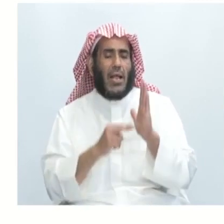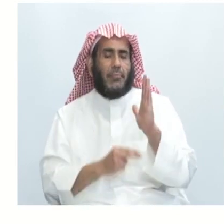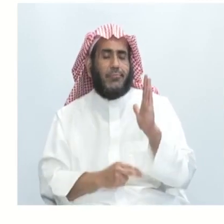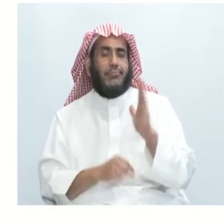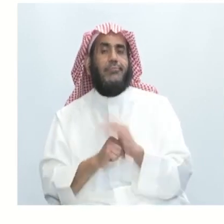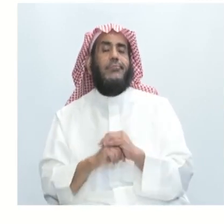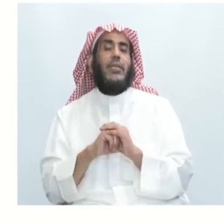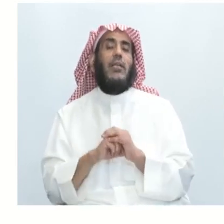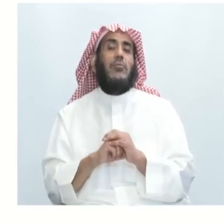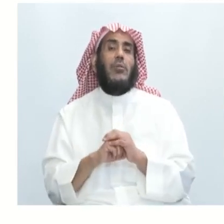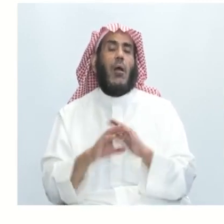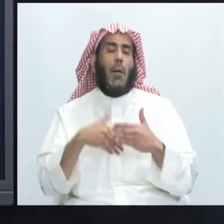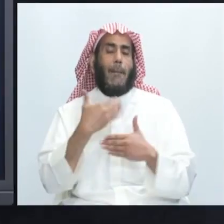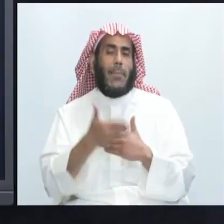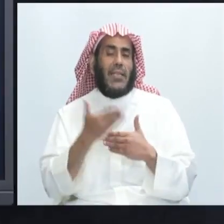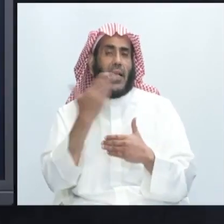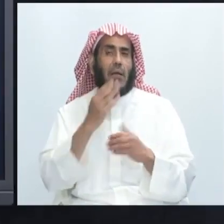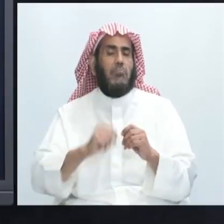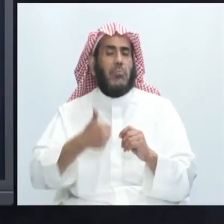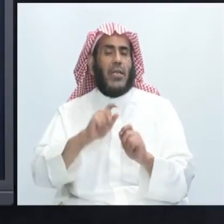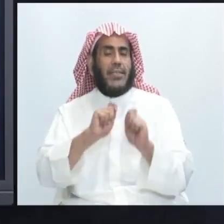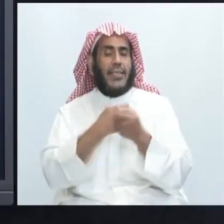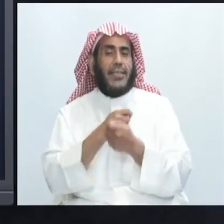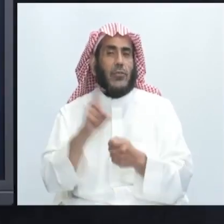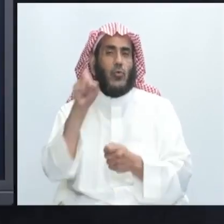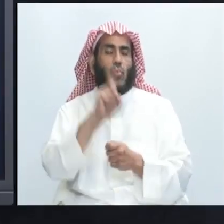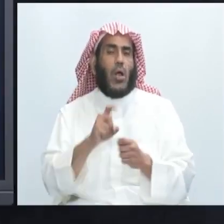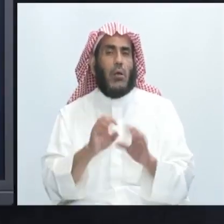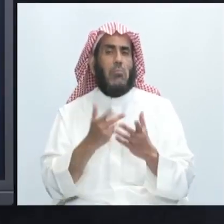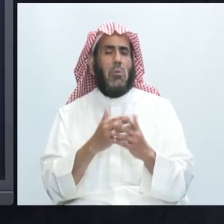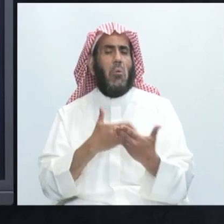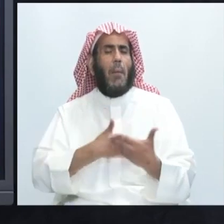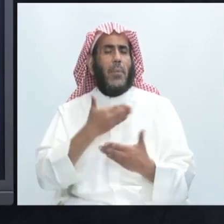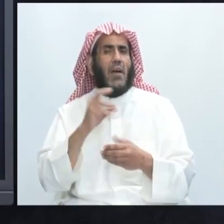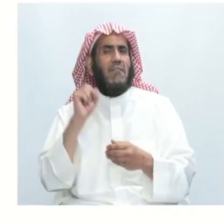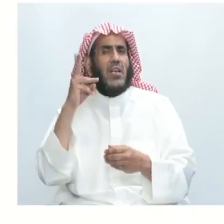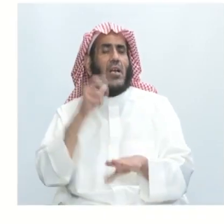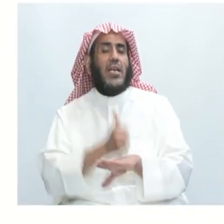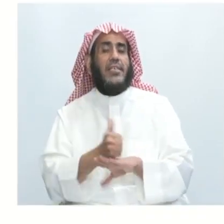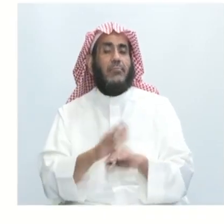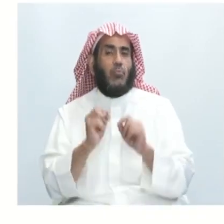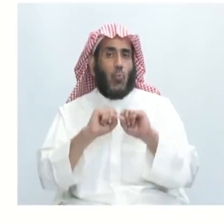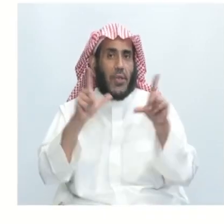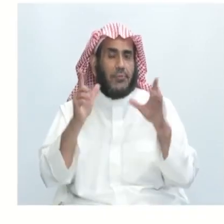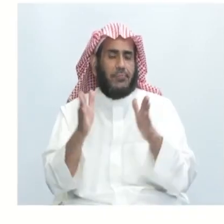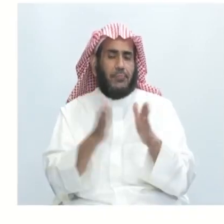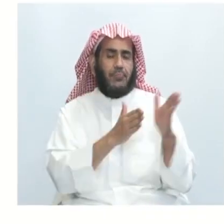ثم الكتاب ايش بعد القراءه السؤال ان كان لا يعبر عن الفكره الرئيسه